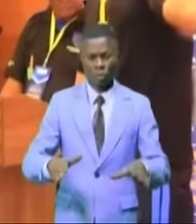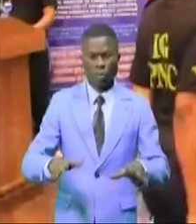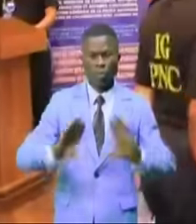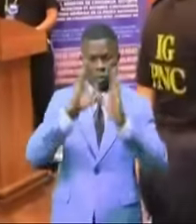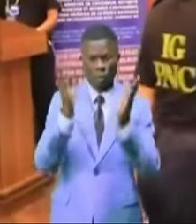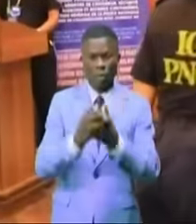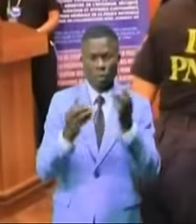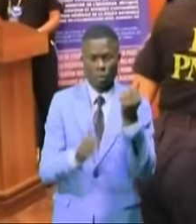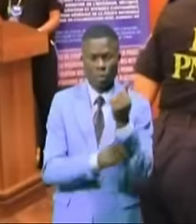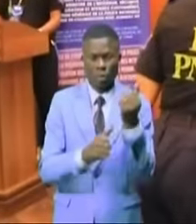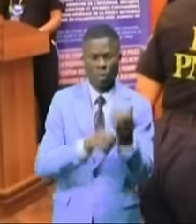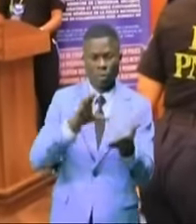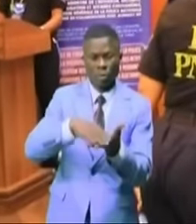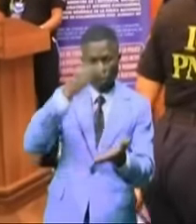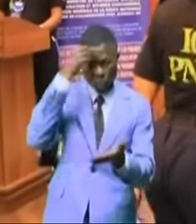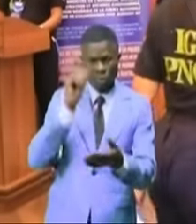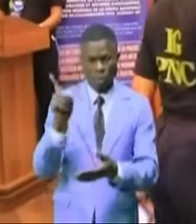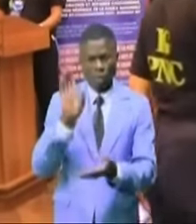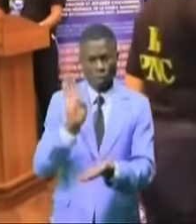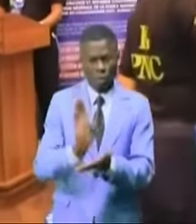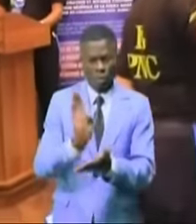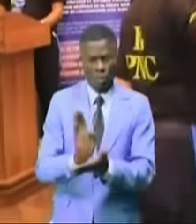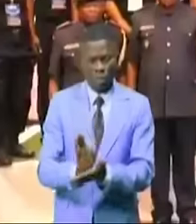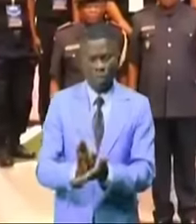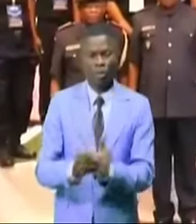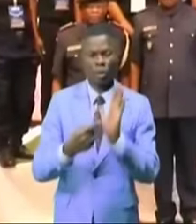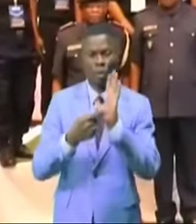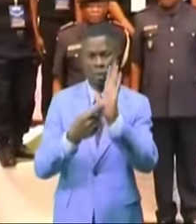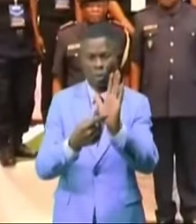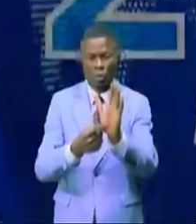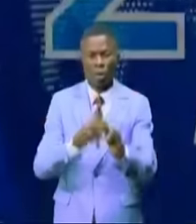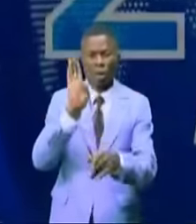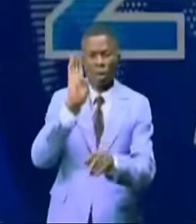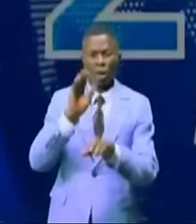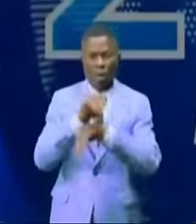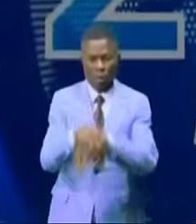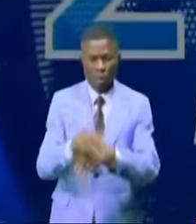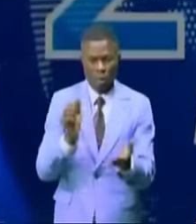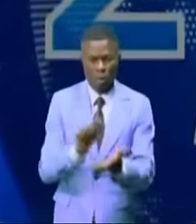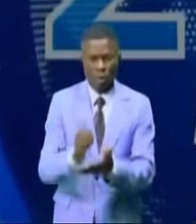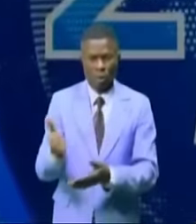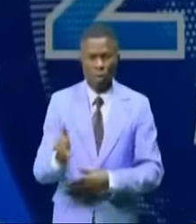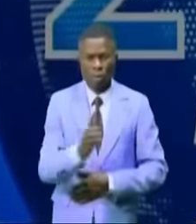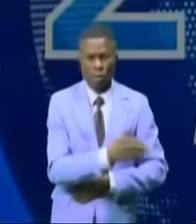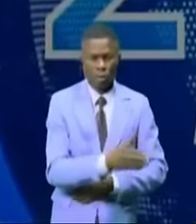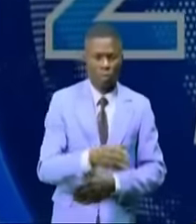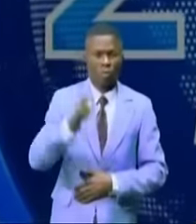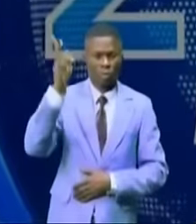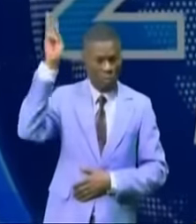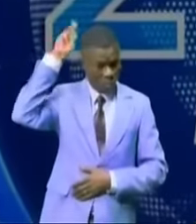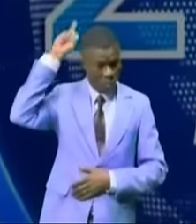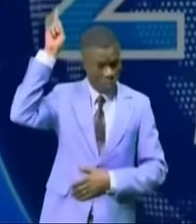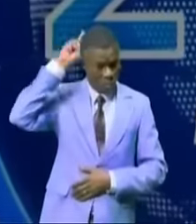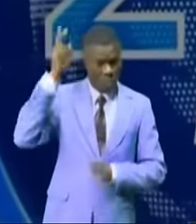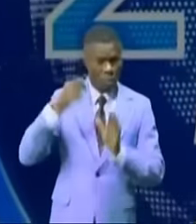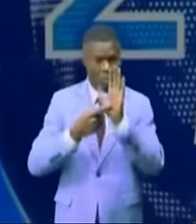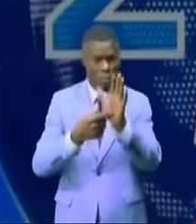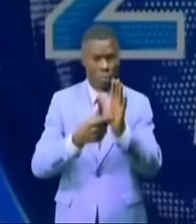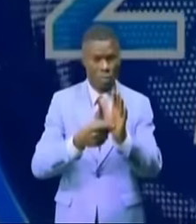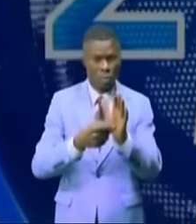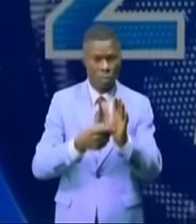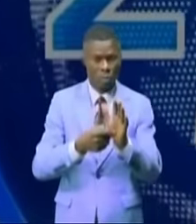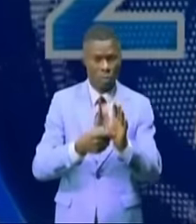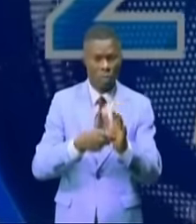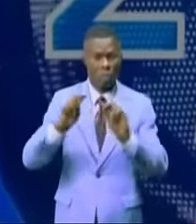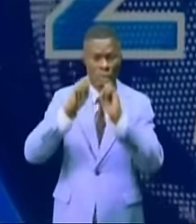bénéficiaires ont reçu chacun un brevet de participation. À Colleuzy, c'est l'image d'une razzia